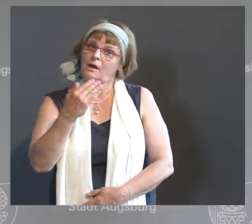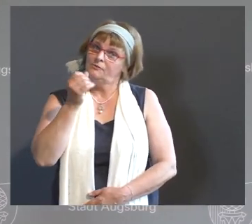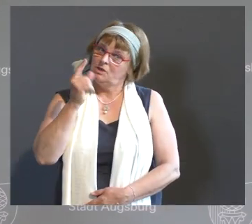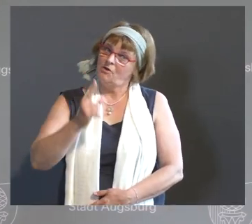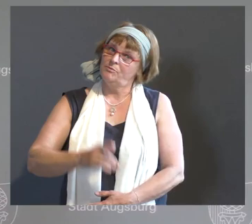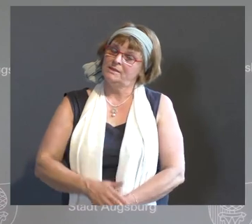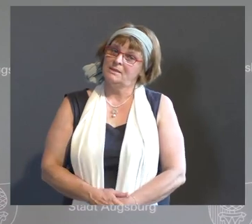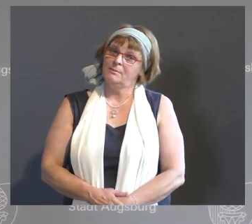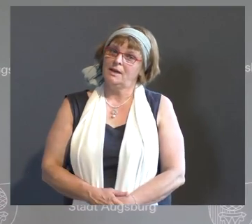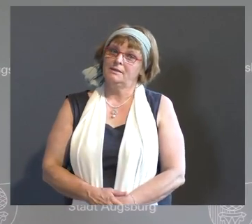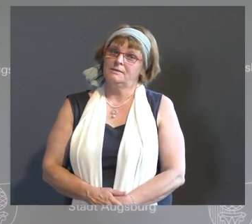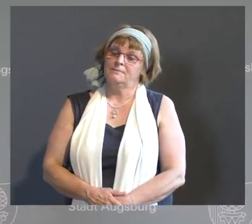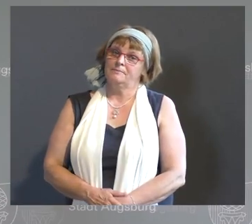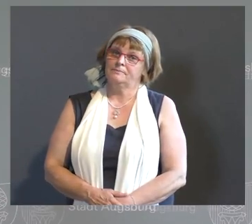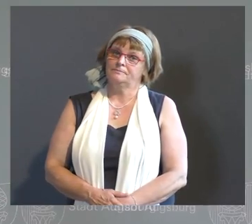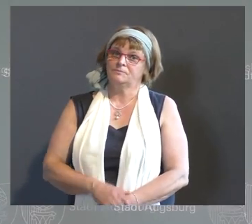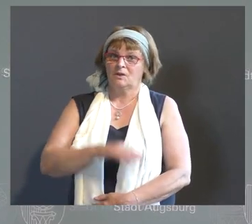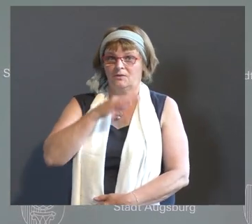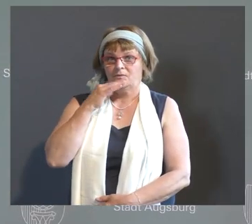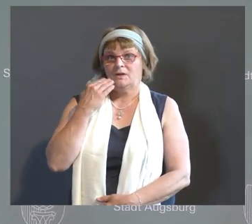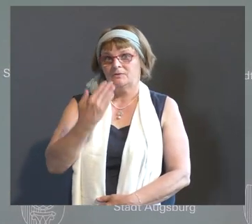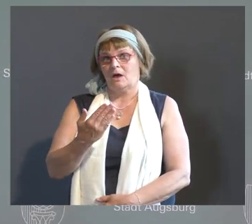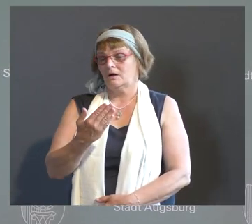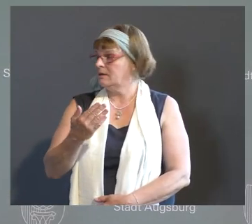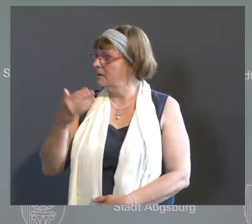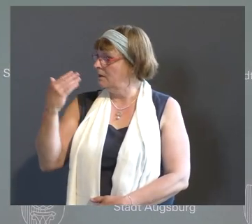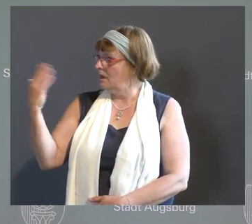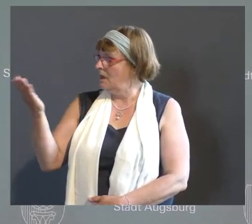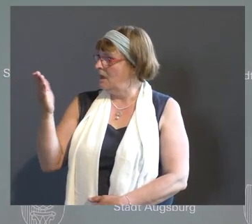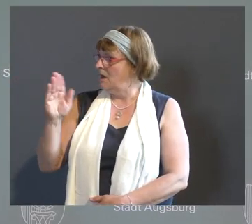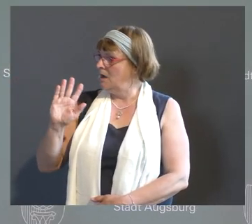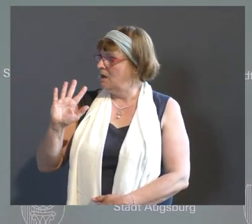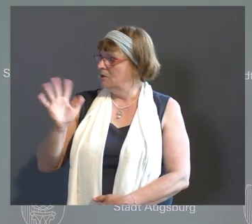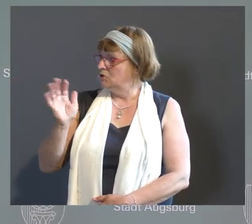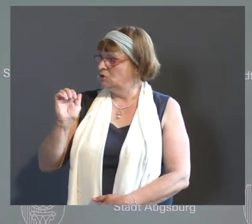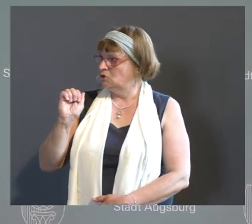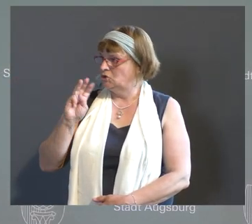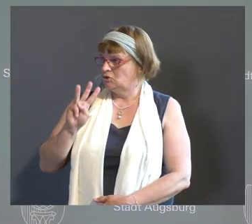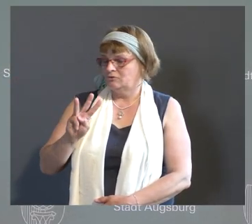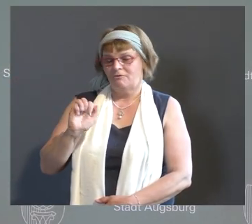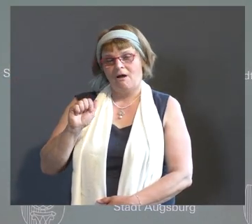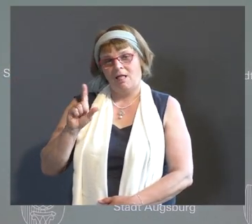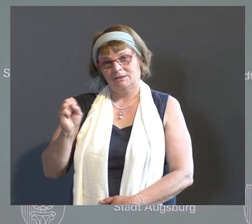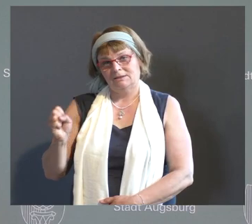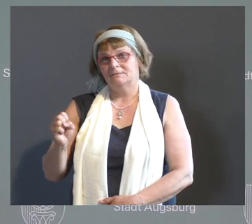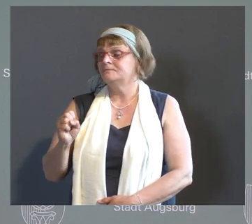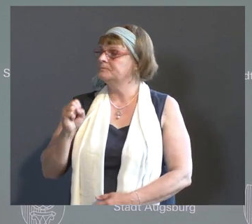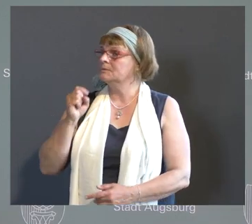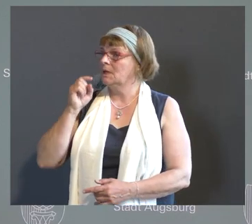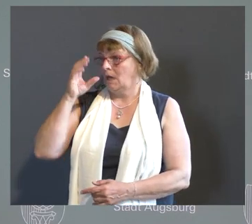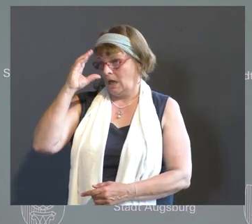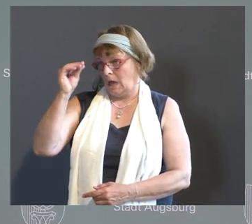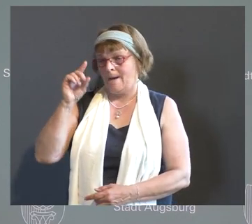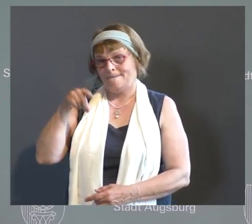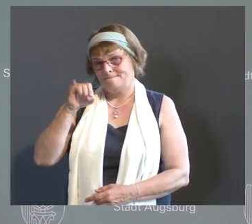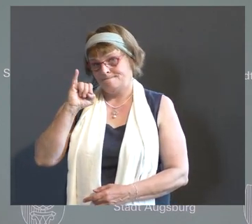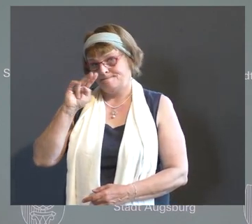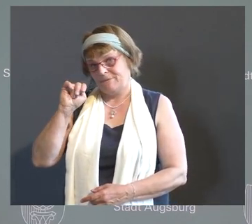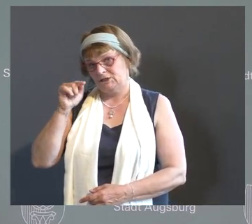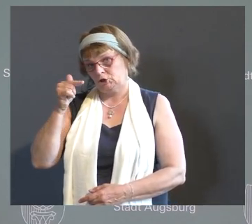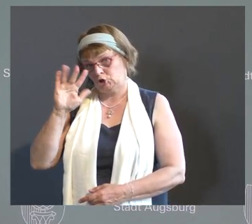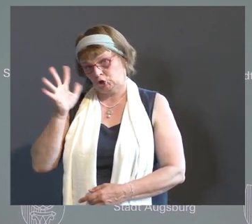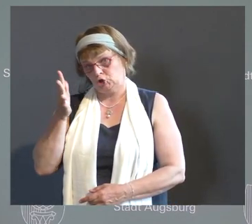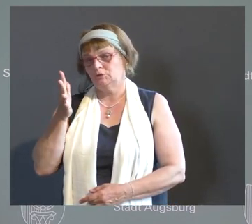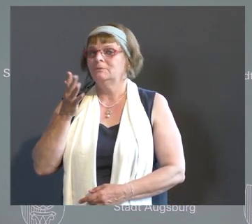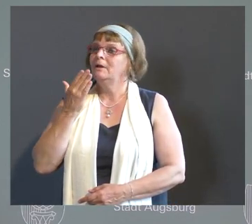Seite. Vielen Dank, Herr Schwald. Vielen Dank, Herr Schaumeier. Vielen Dank, Herr Pintsch. Sie